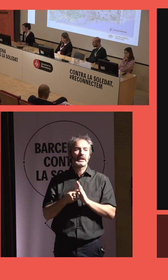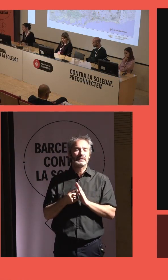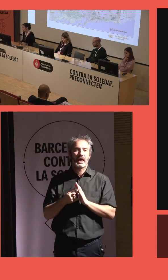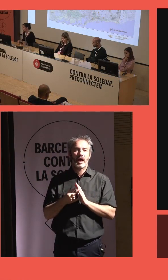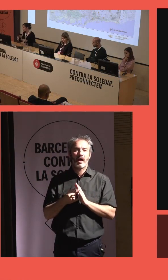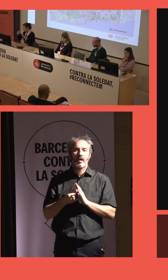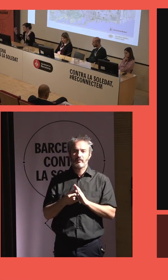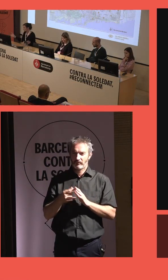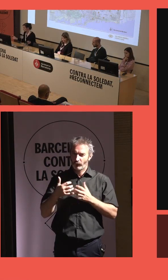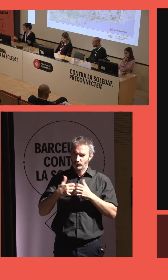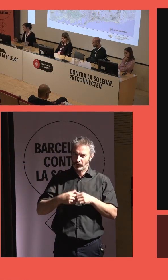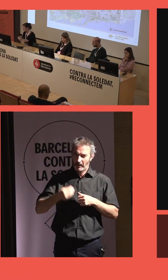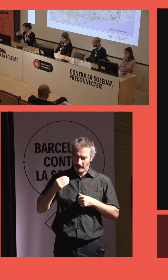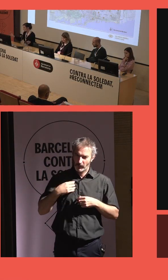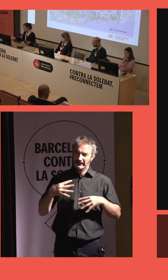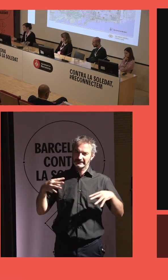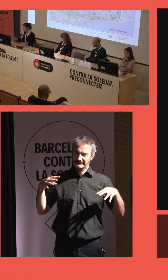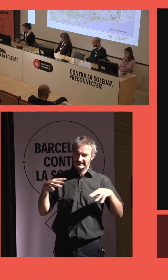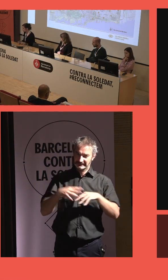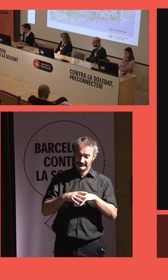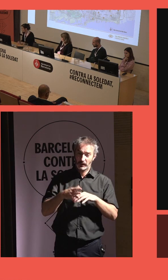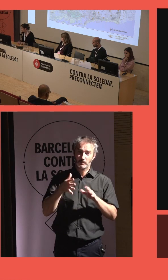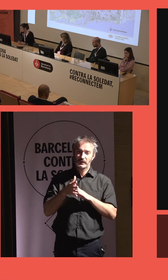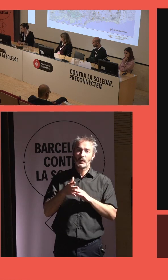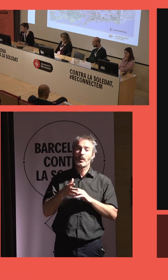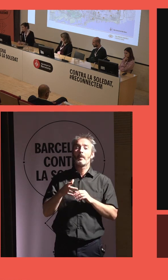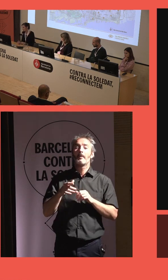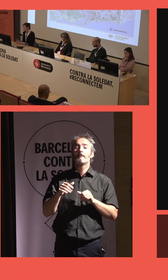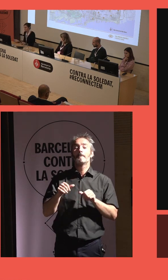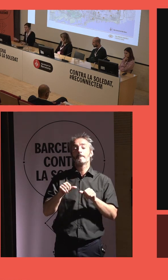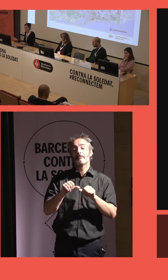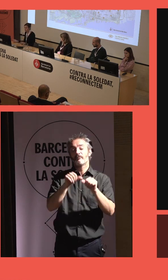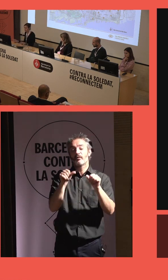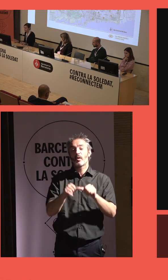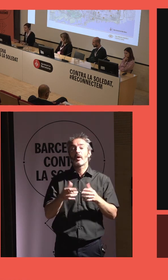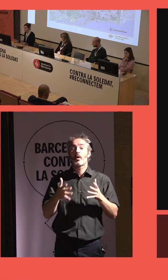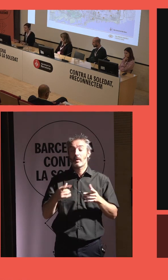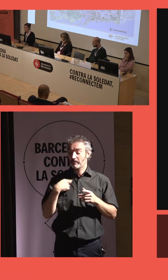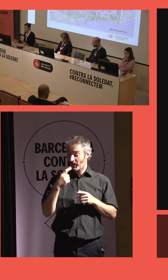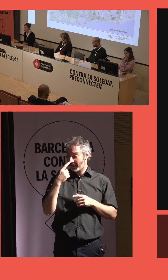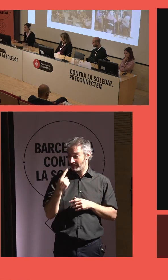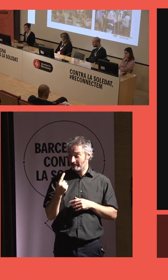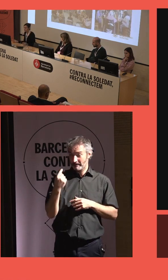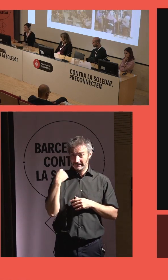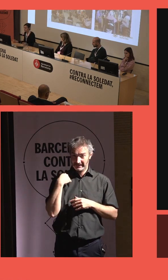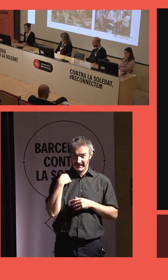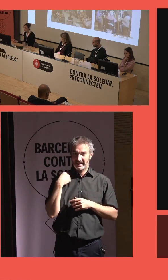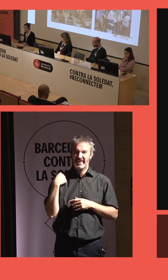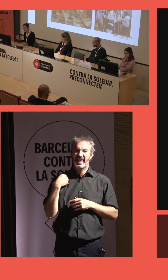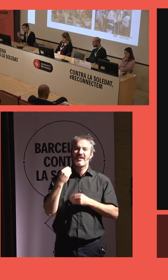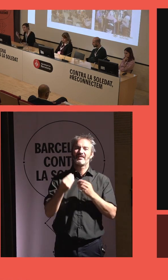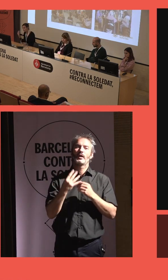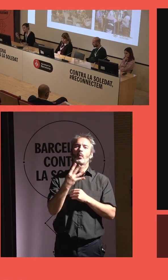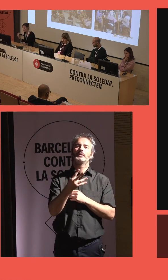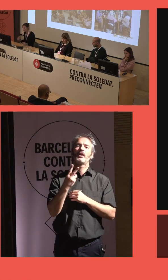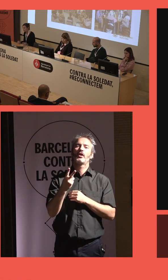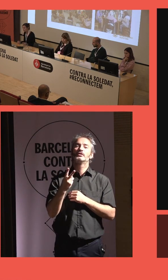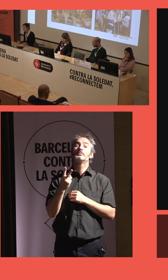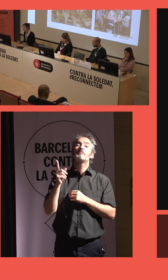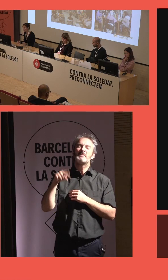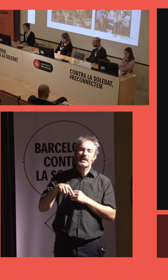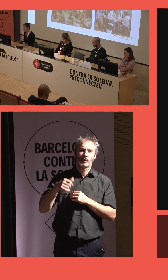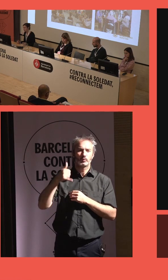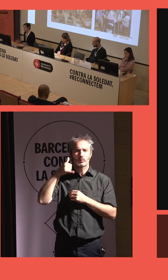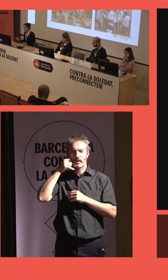pot funcionar també en xarxa ja que la nostra metodologia la podem compartir i actualment l'any passat es van fer més de 42.000